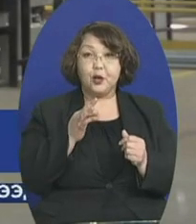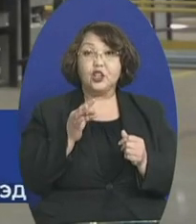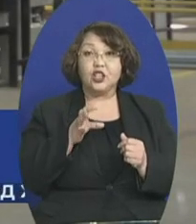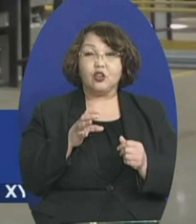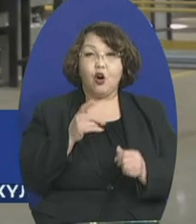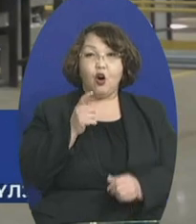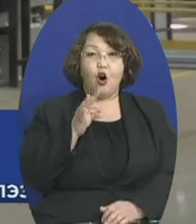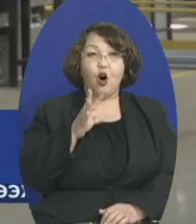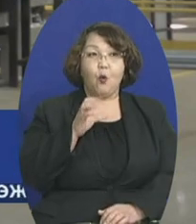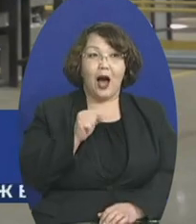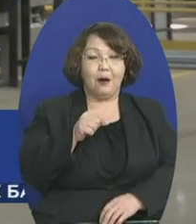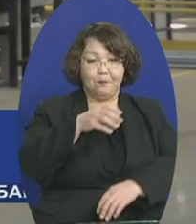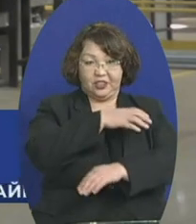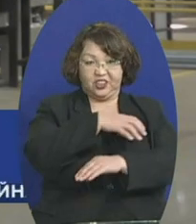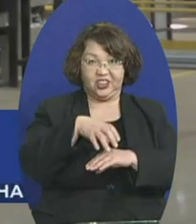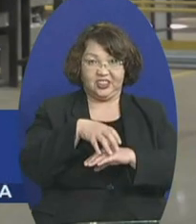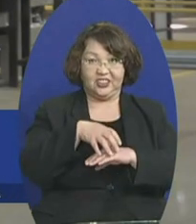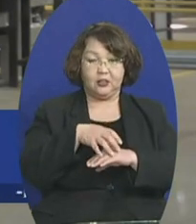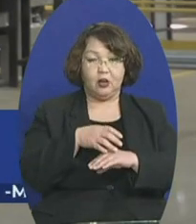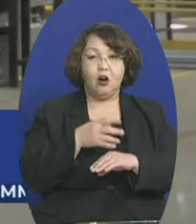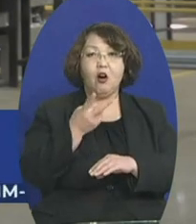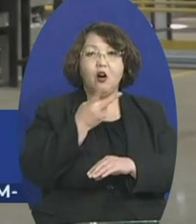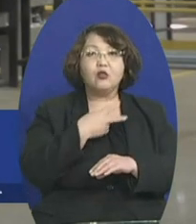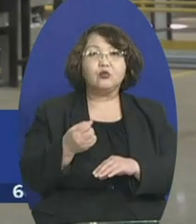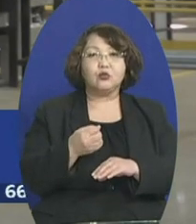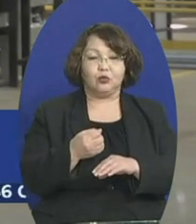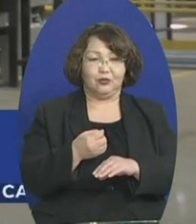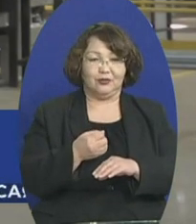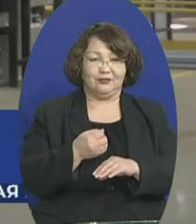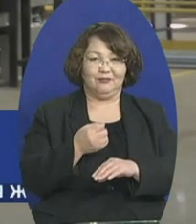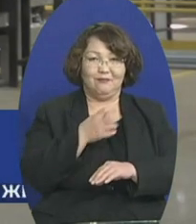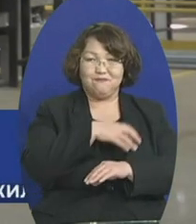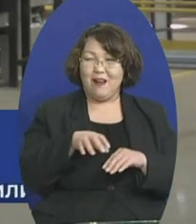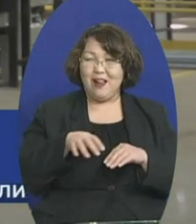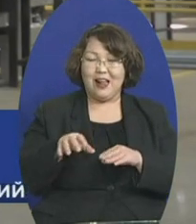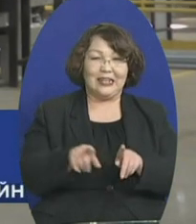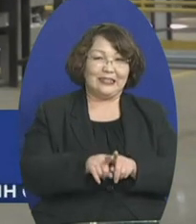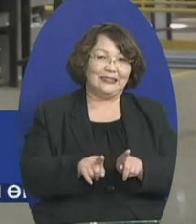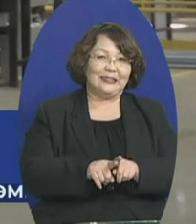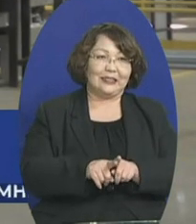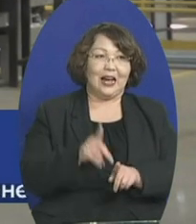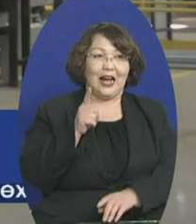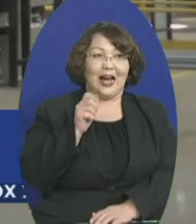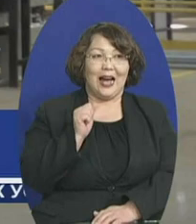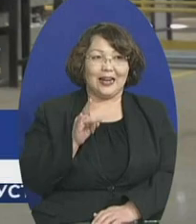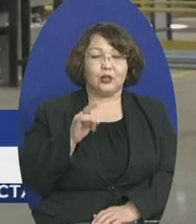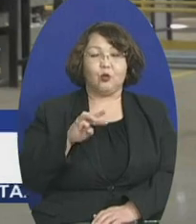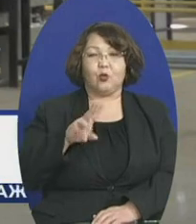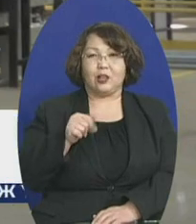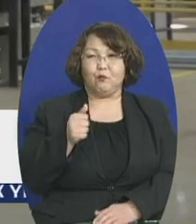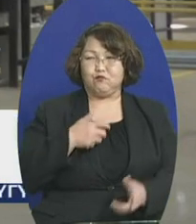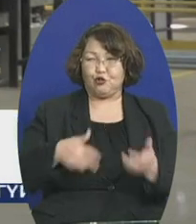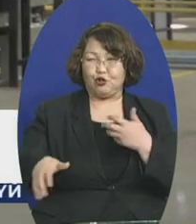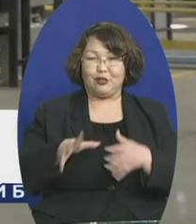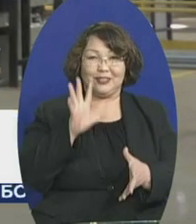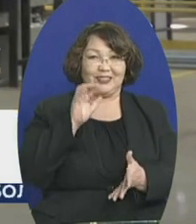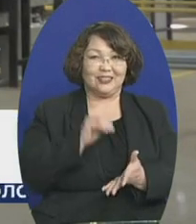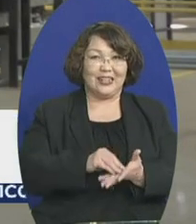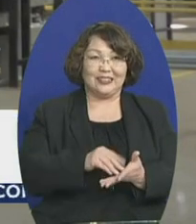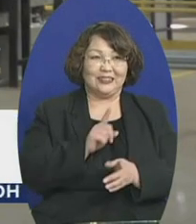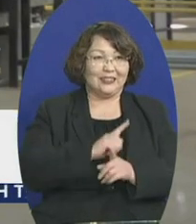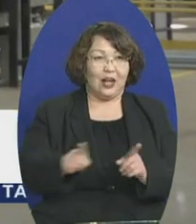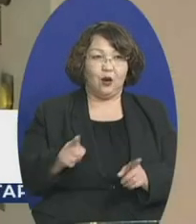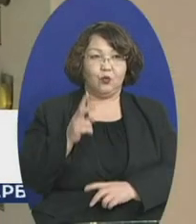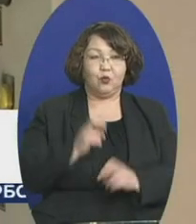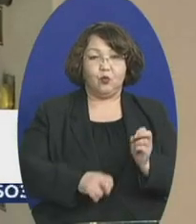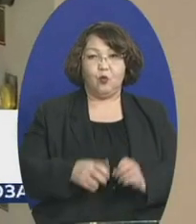машинаар 200 машин гэсэн. Ийм хэмжээний нунтаг хар туулгын бохирдол ялангуяа манай стандартын шаардлага хангахгүй үйлдвэрүүд Улаанбаатар